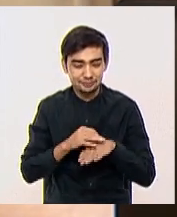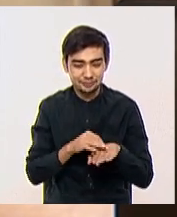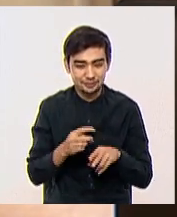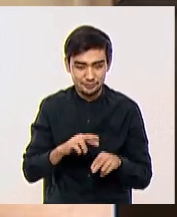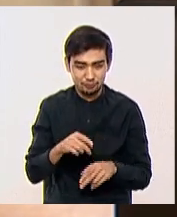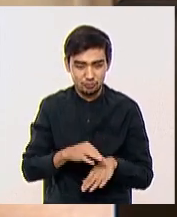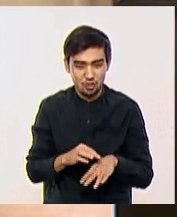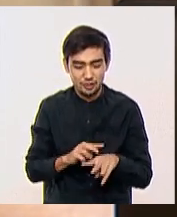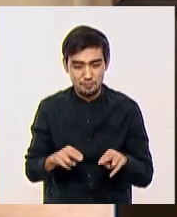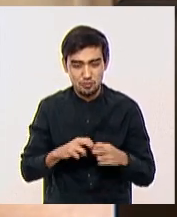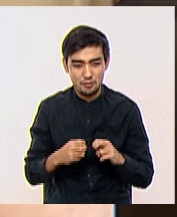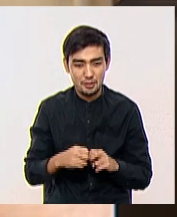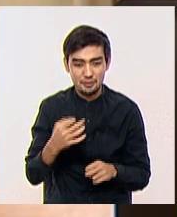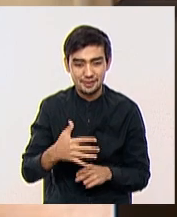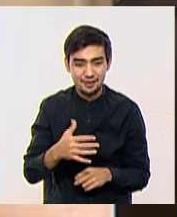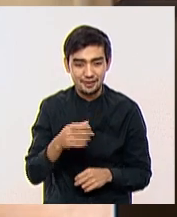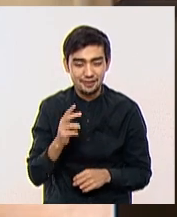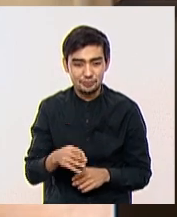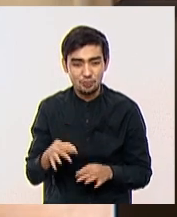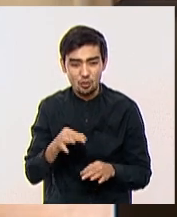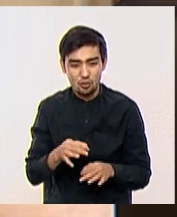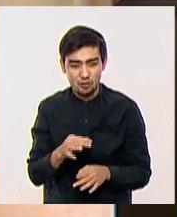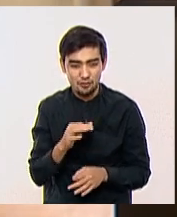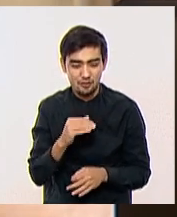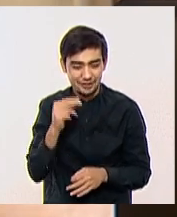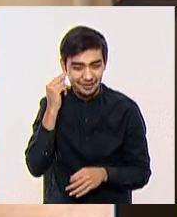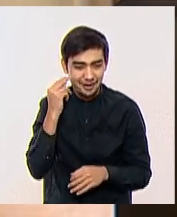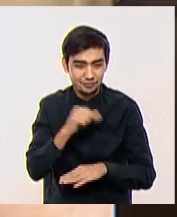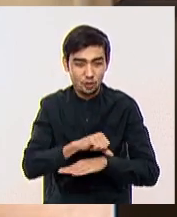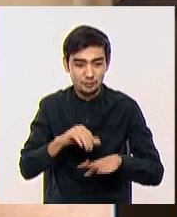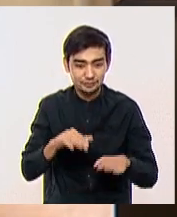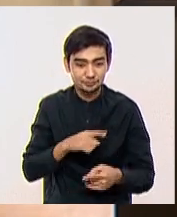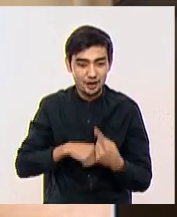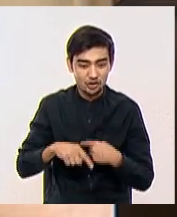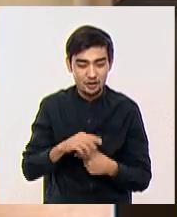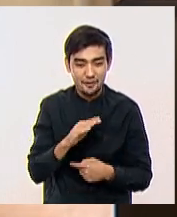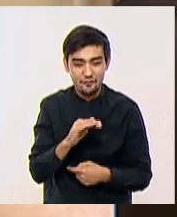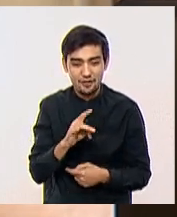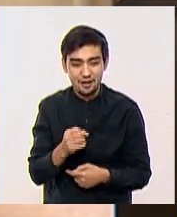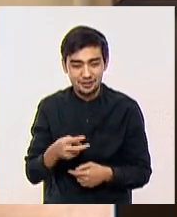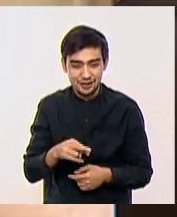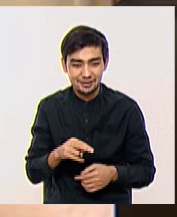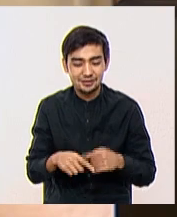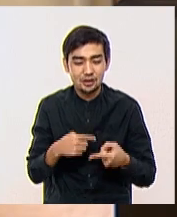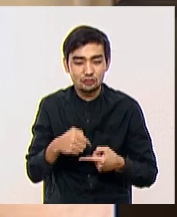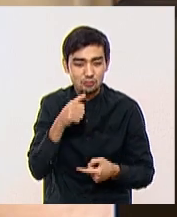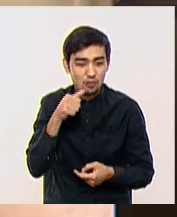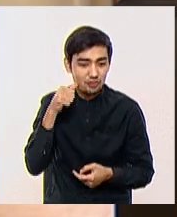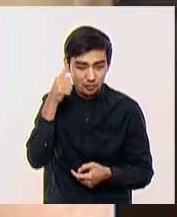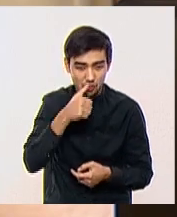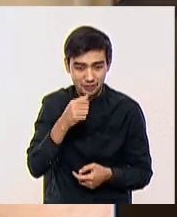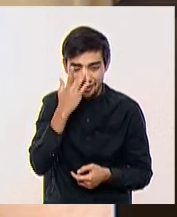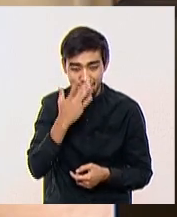крайне болезненна. О 50-километровом очередях фур на китайской границе наша фракция обращалась в правительство с лета прошлого года. А